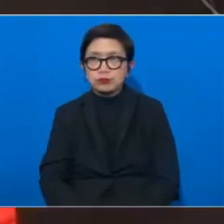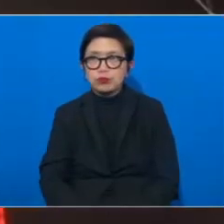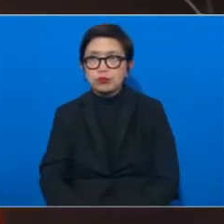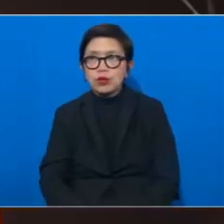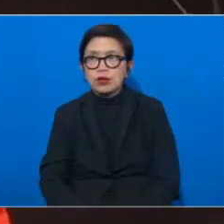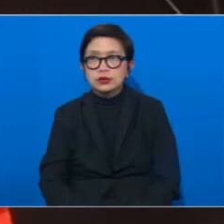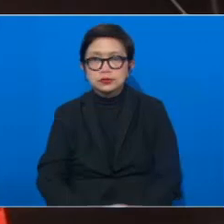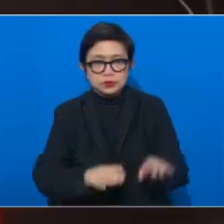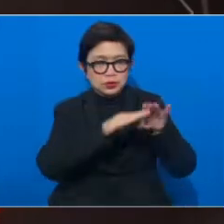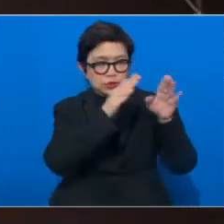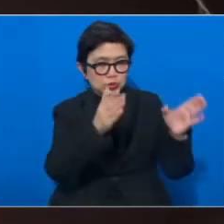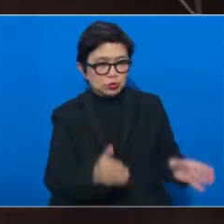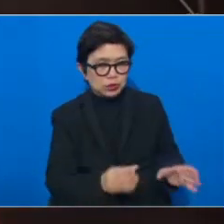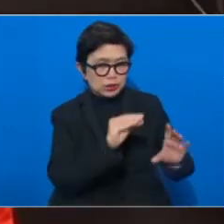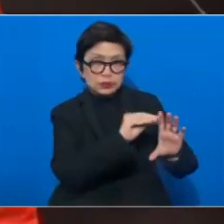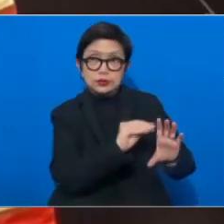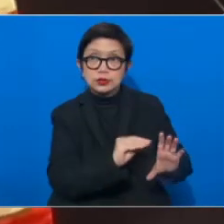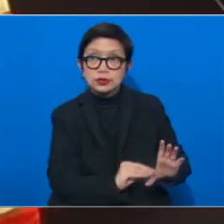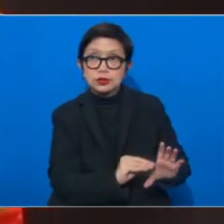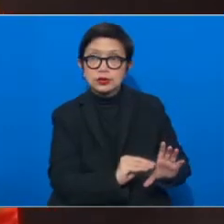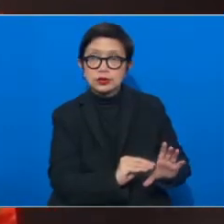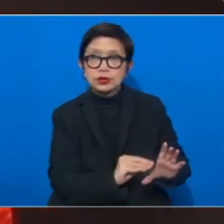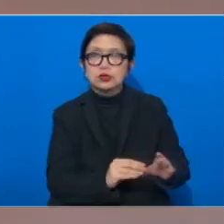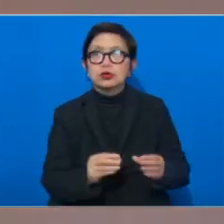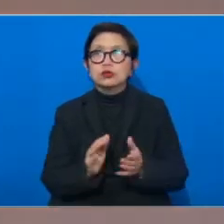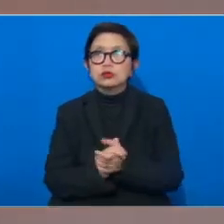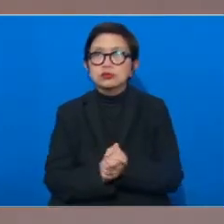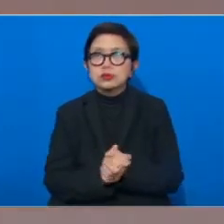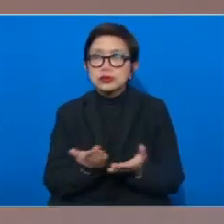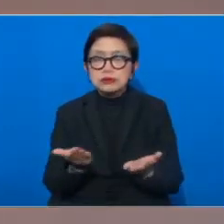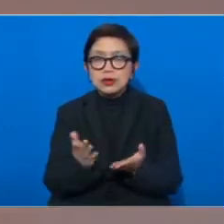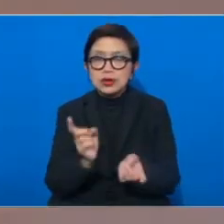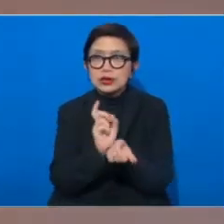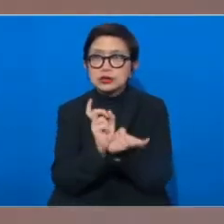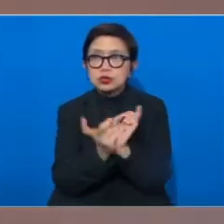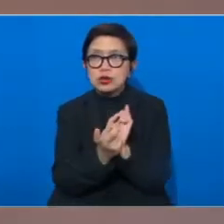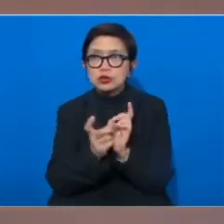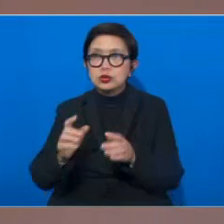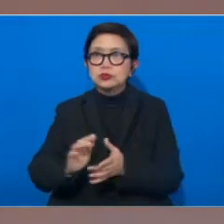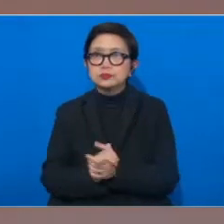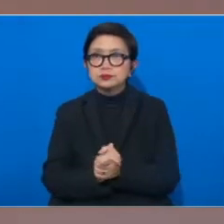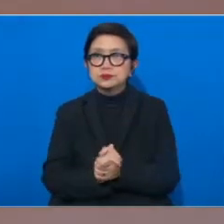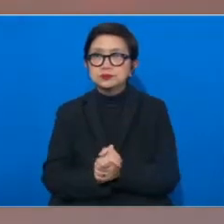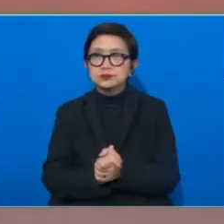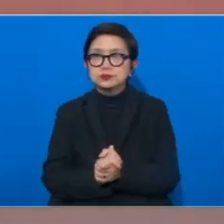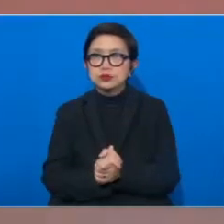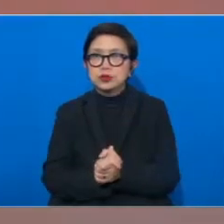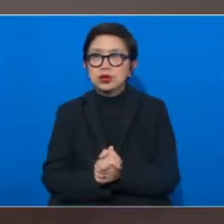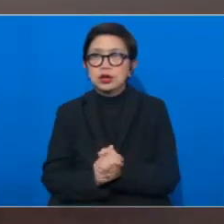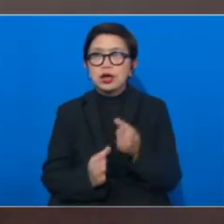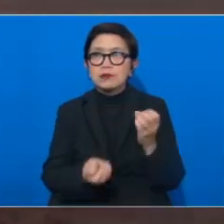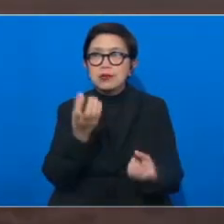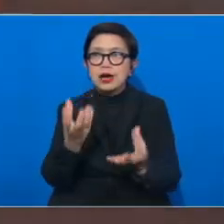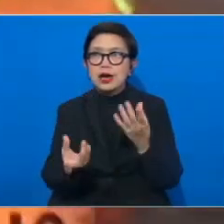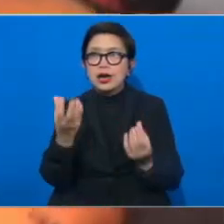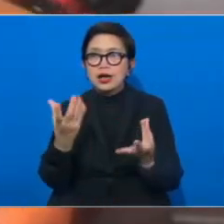Sebuah gudang pembuatan karton di Desa Sukorejo, Kecamatan Buduran, Sidoarjo, Jawa Timur, ludes terbakar Sabtu sore.